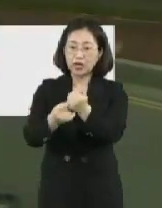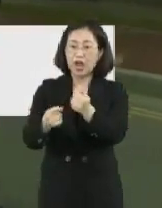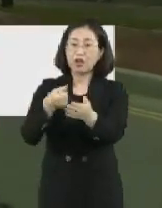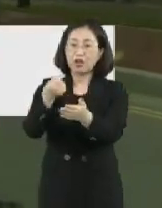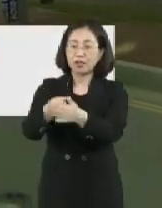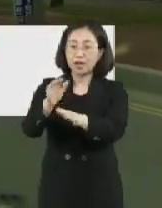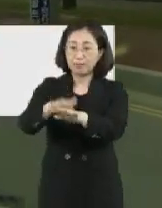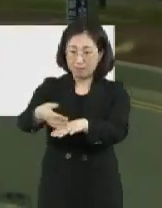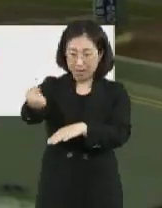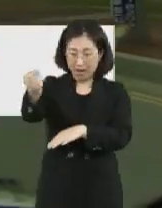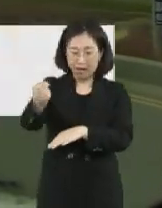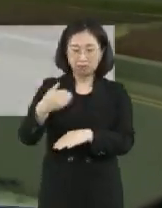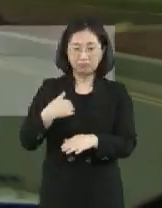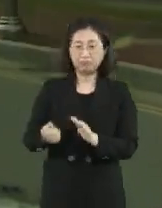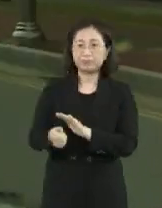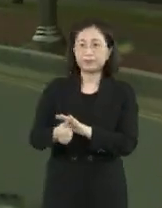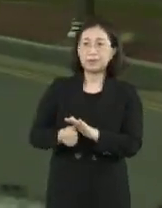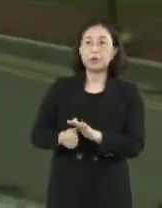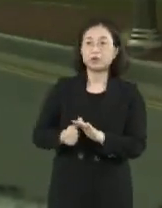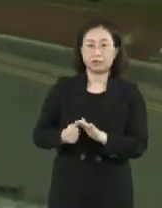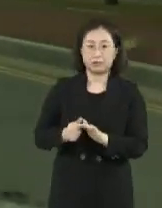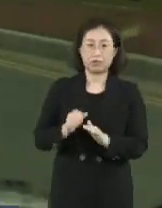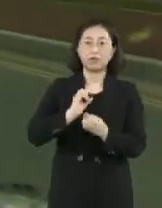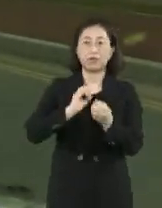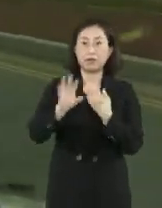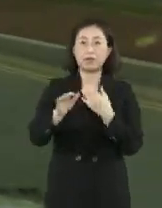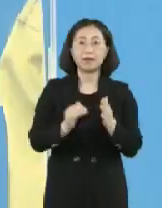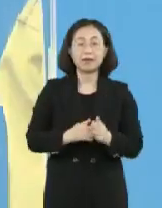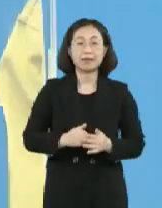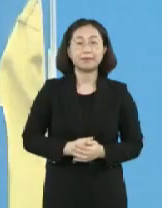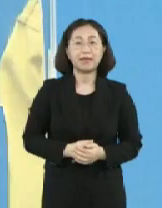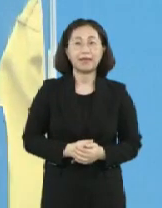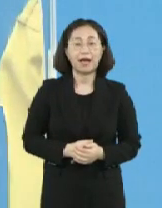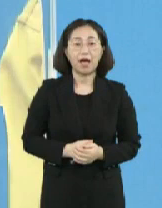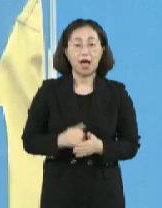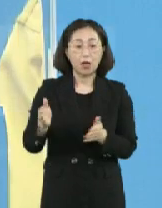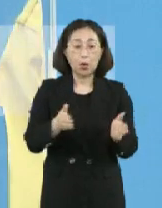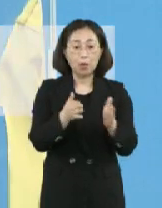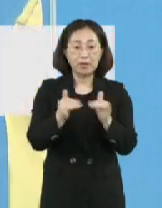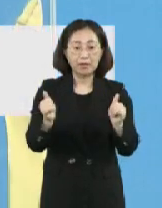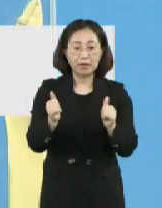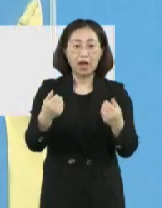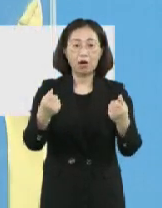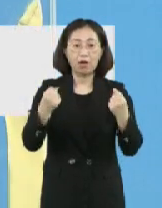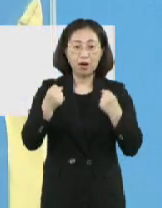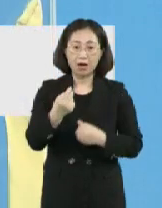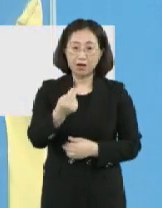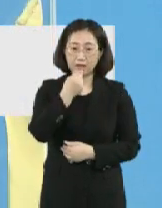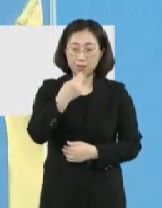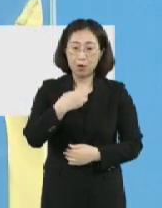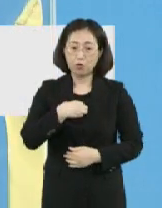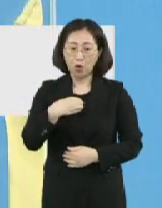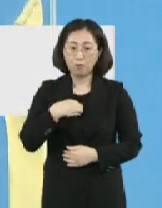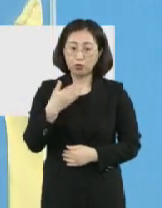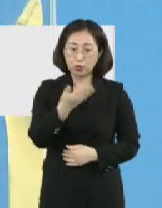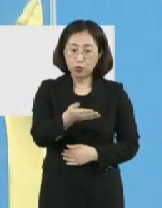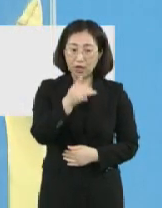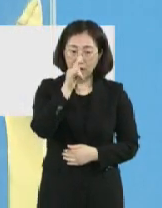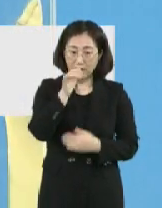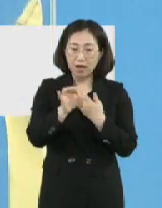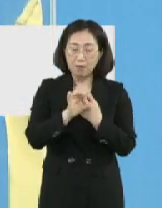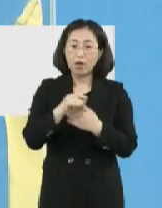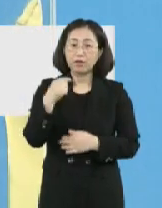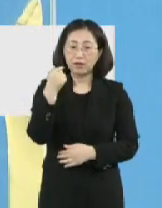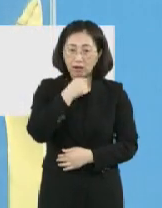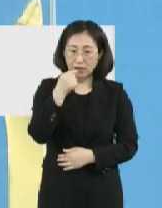맡긴다며 다소 소극적인 답변을 내놨습니다. 도민들의 건강과 생명에 위협을 주는 게 있다면 그는